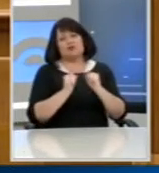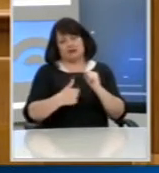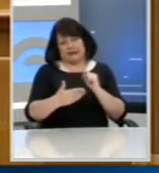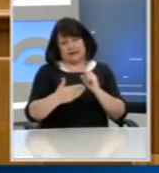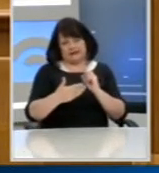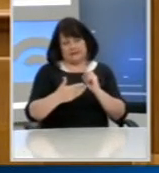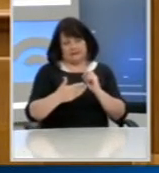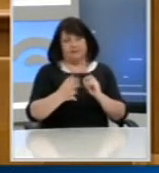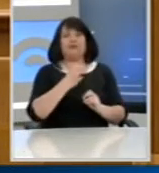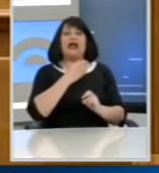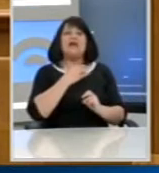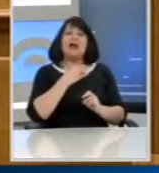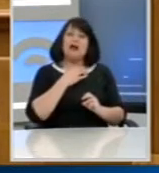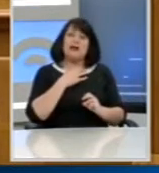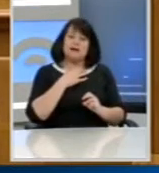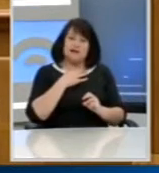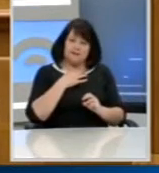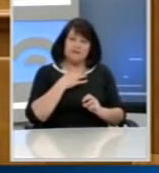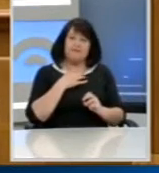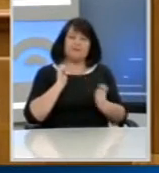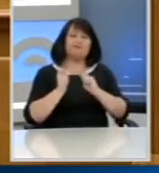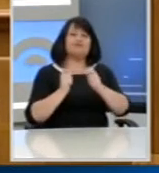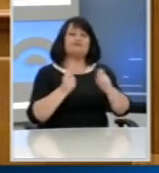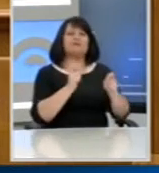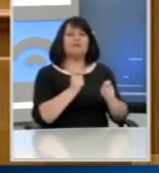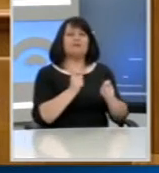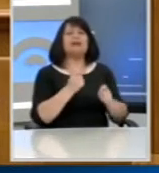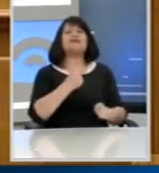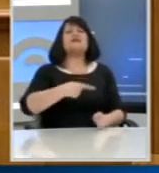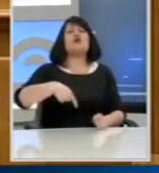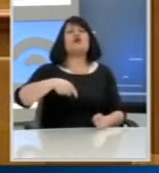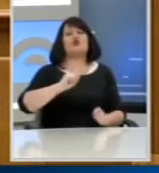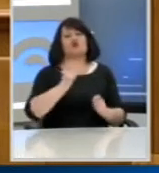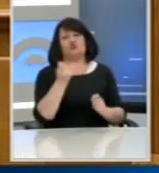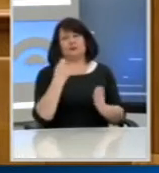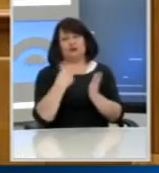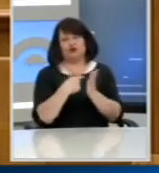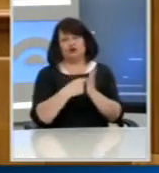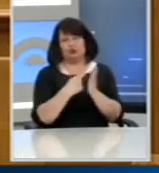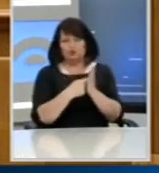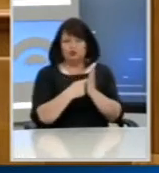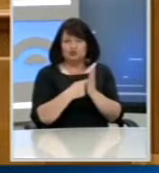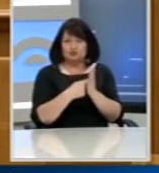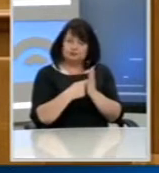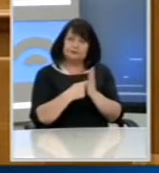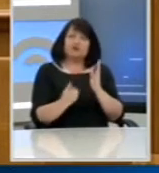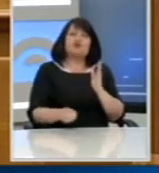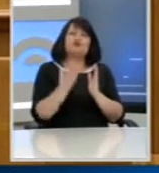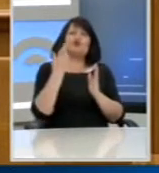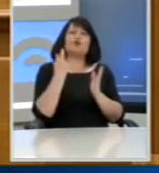Η ανάγκη από συμπίεση της μισθολογικής κατανομής σε όλο το μισθολογικό φάσμα στο πλαίσιο των αρχών διαμόρφωσης του νέου